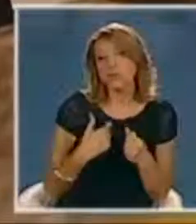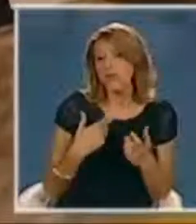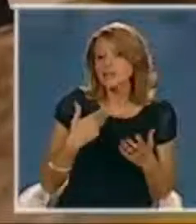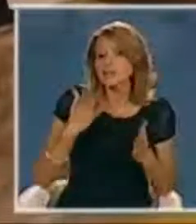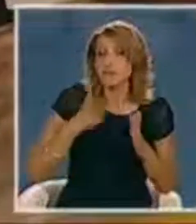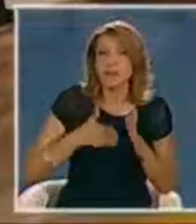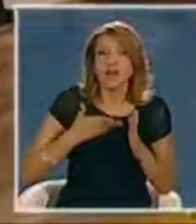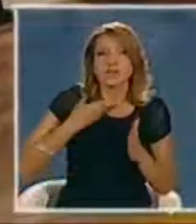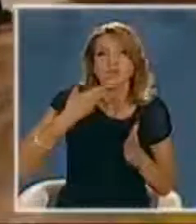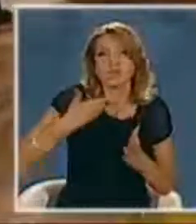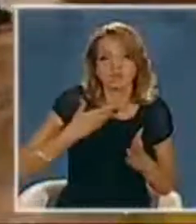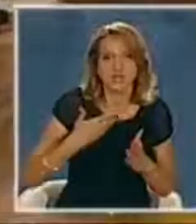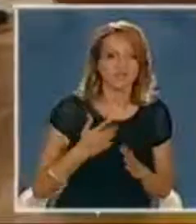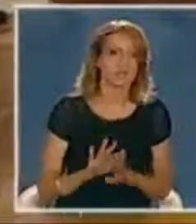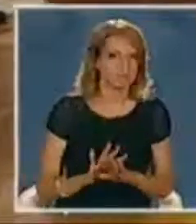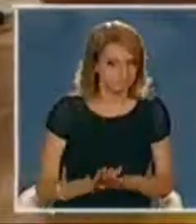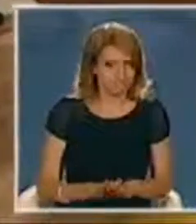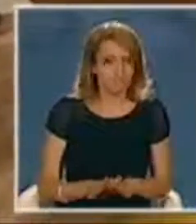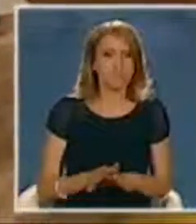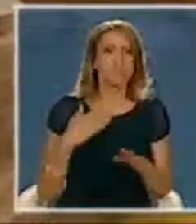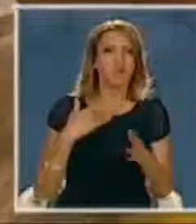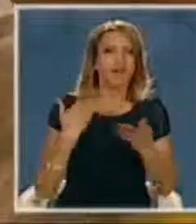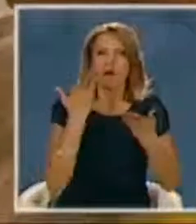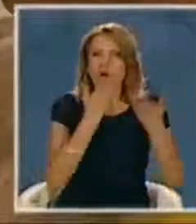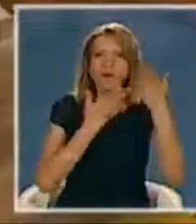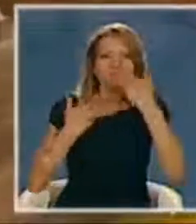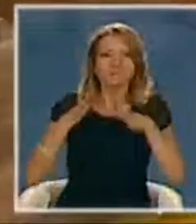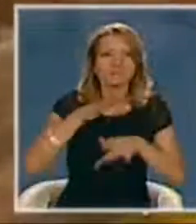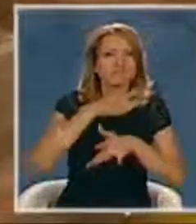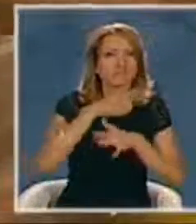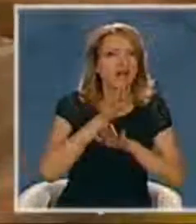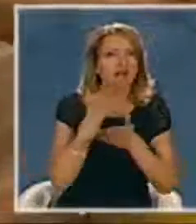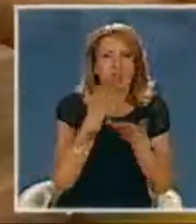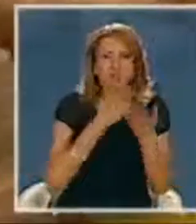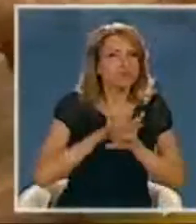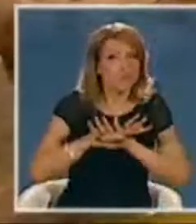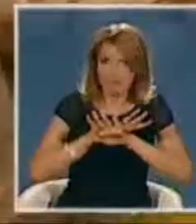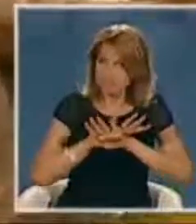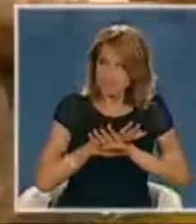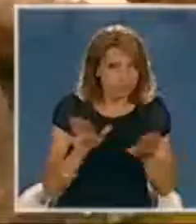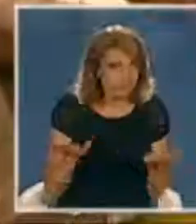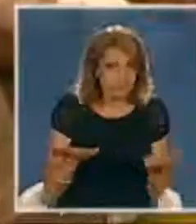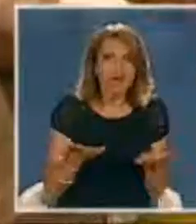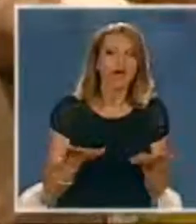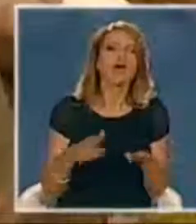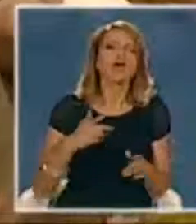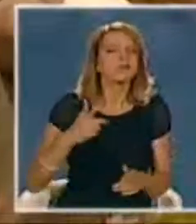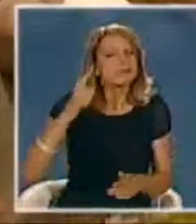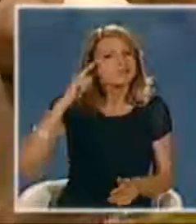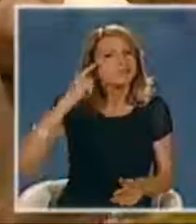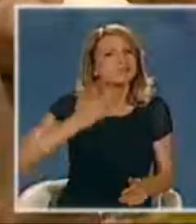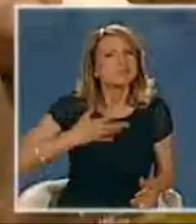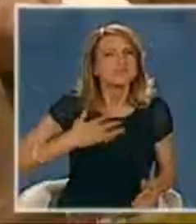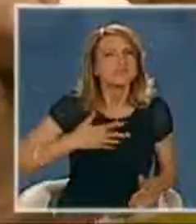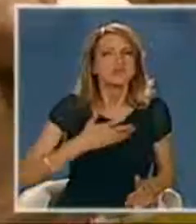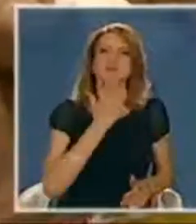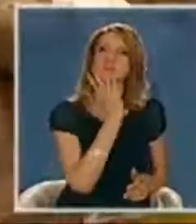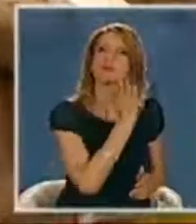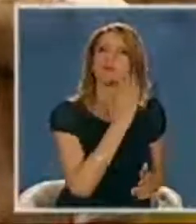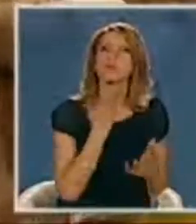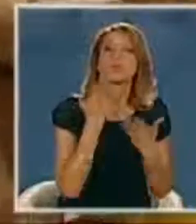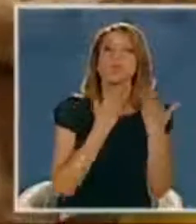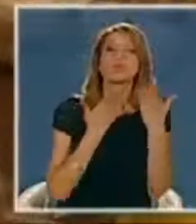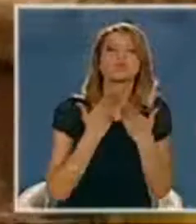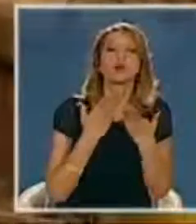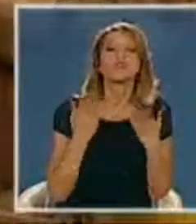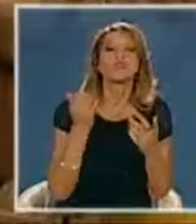история. Завършвайки музикалното училище, имах желание да отида да уча в чужбина. И отидох